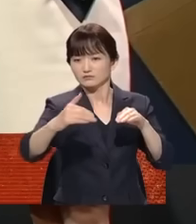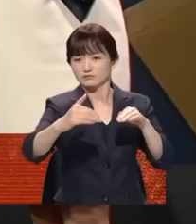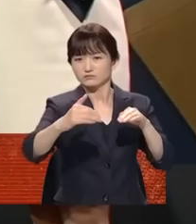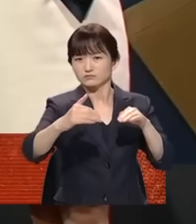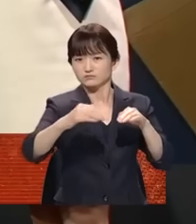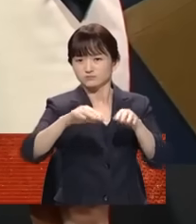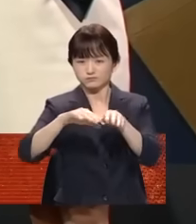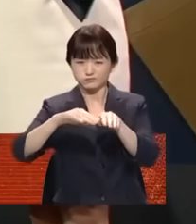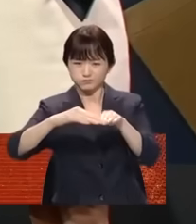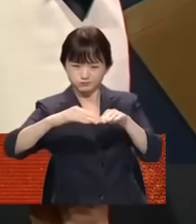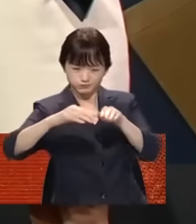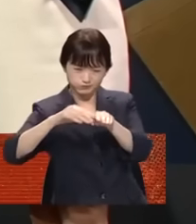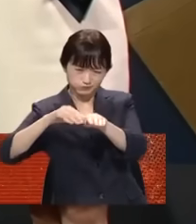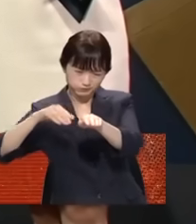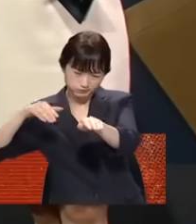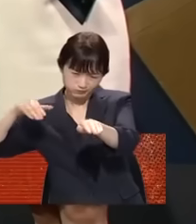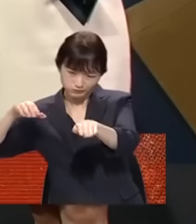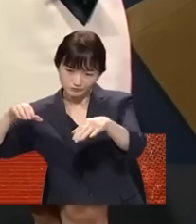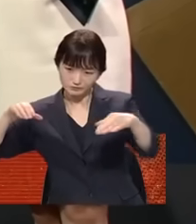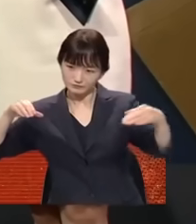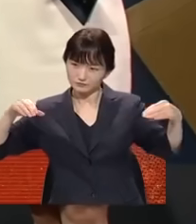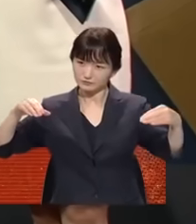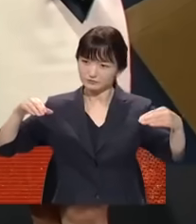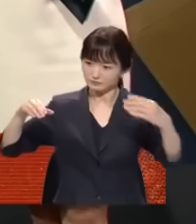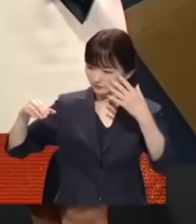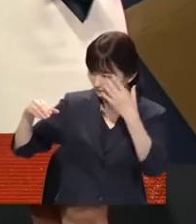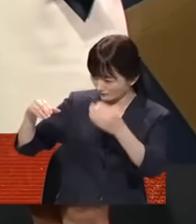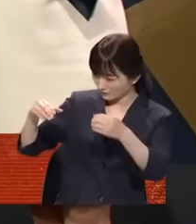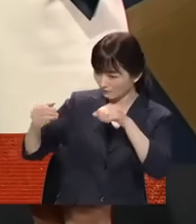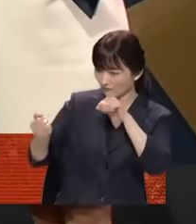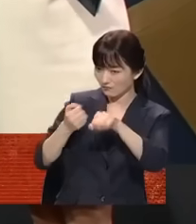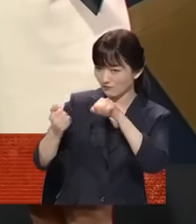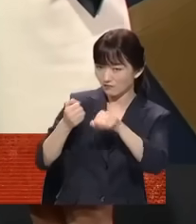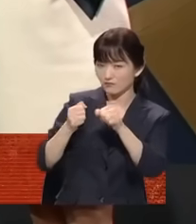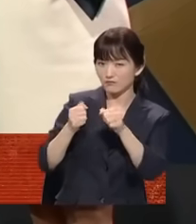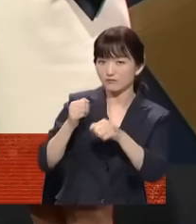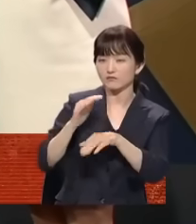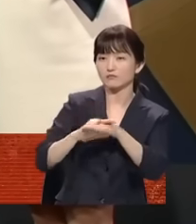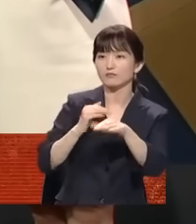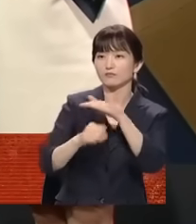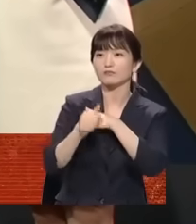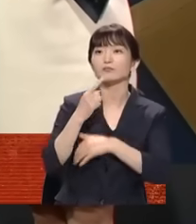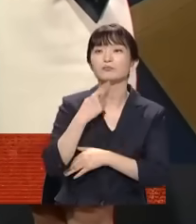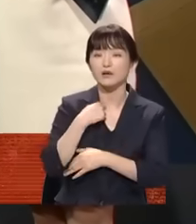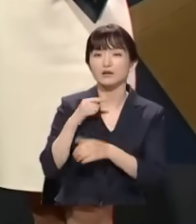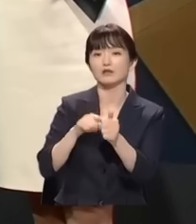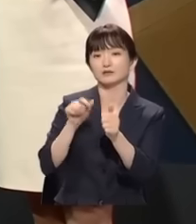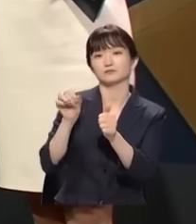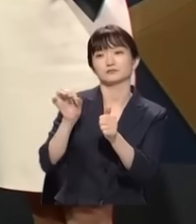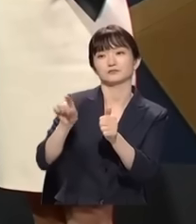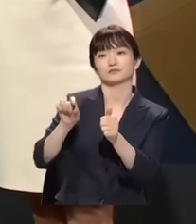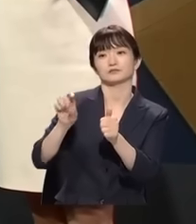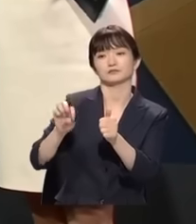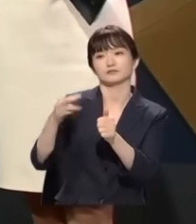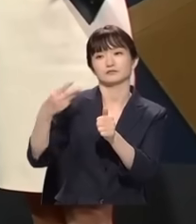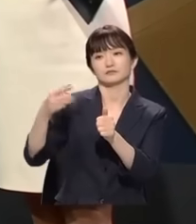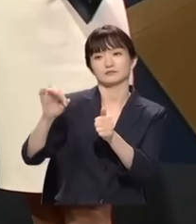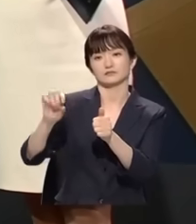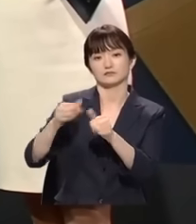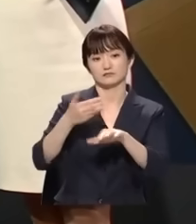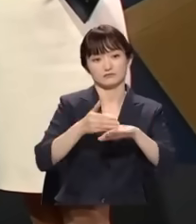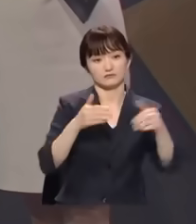벌어졌습니다이 상황을 목격한 격투기 선수 출신 유튜버 엄태웅 씨는 조폭에게 다가가서 따지기